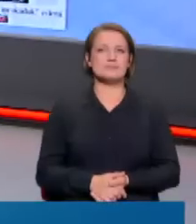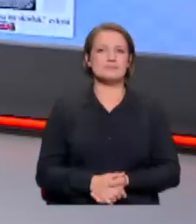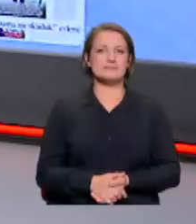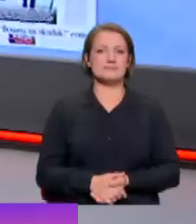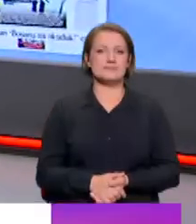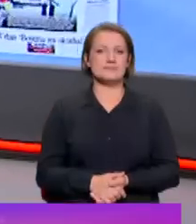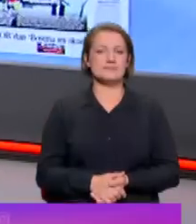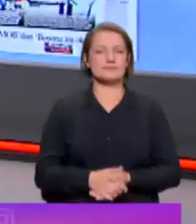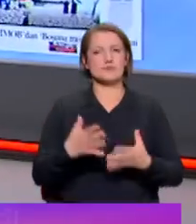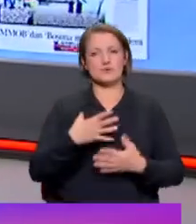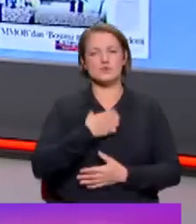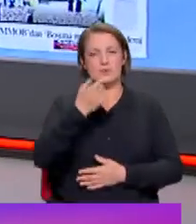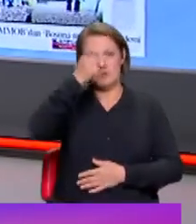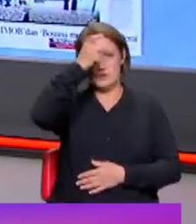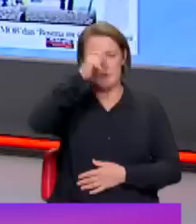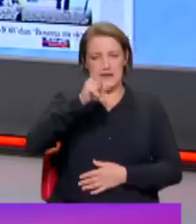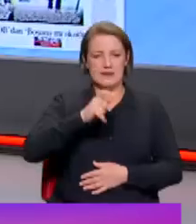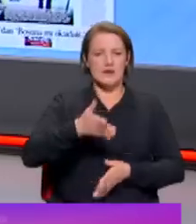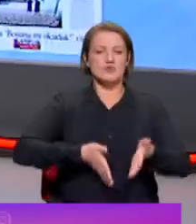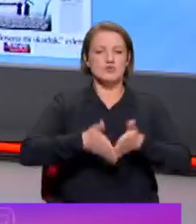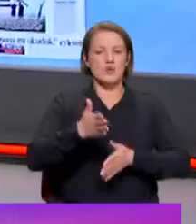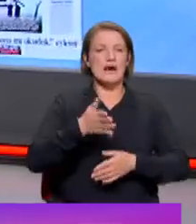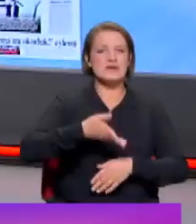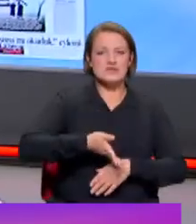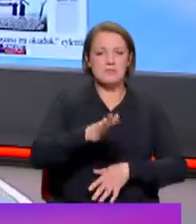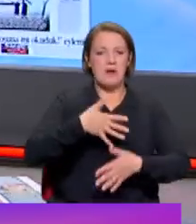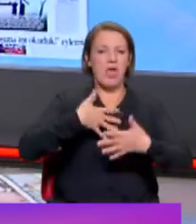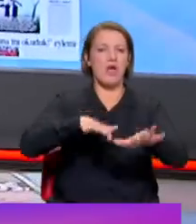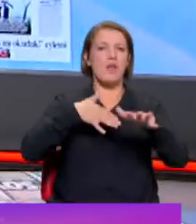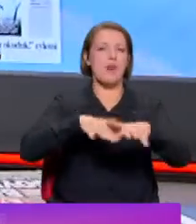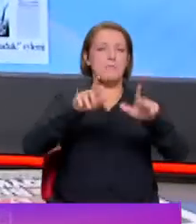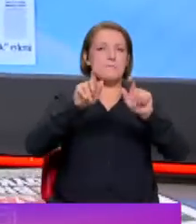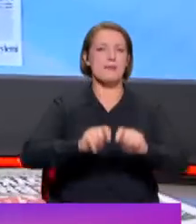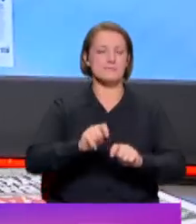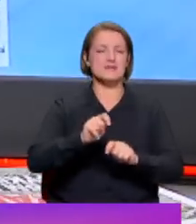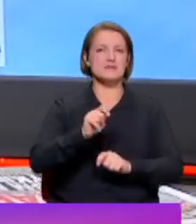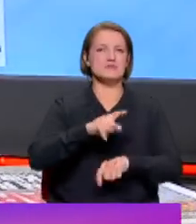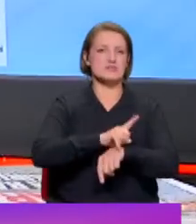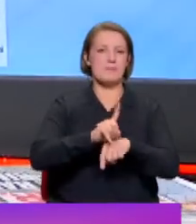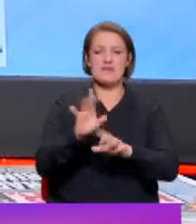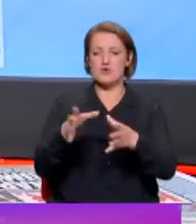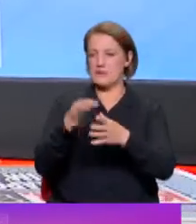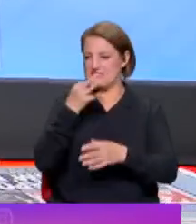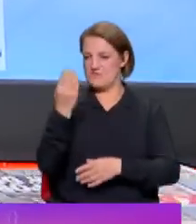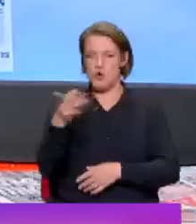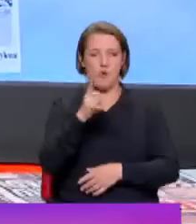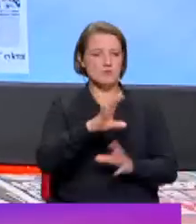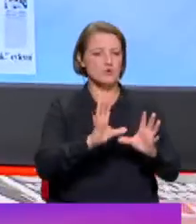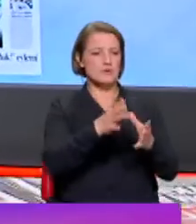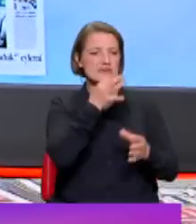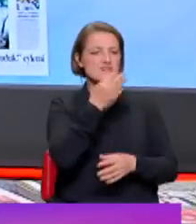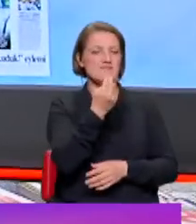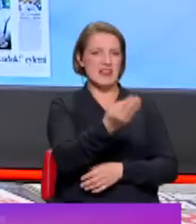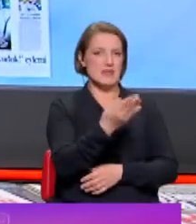durdu maalesef ülkemizde çık yapmaya kalktıkları zaman bir gruba izin verilmezken diğer gruba izin